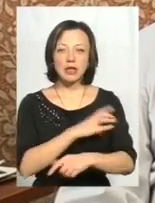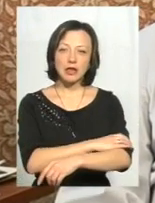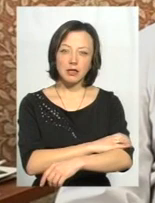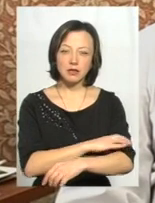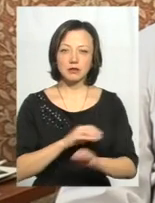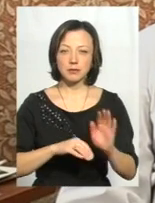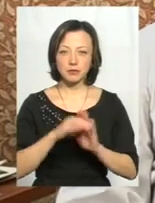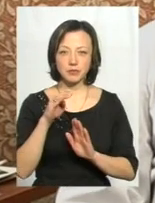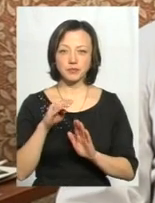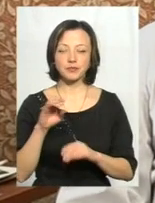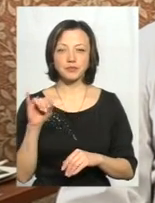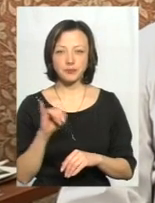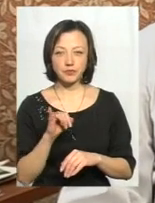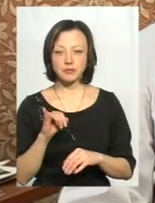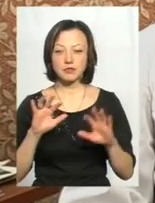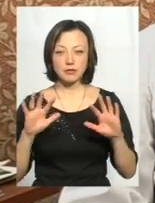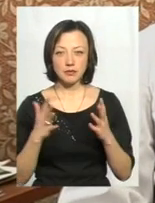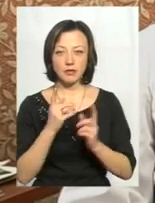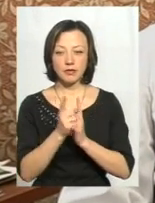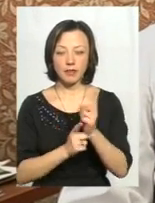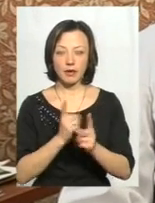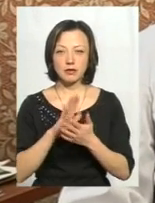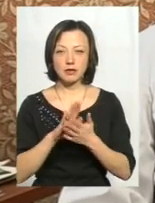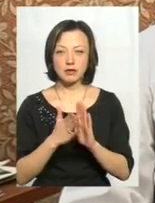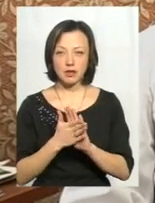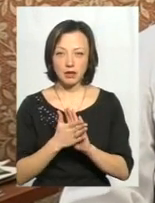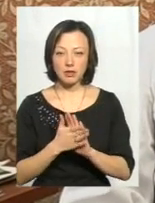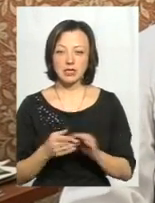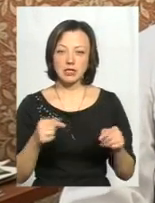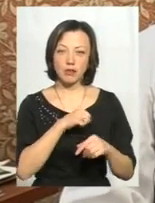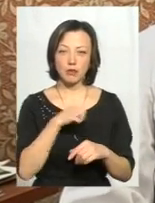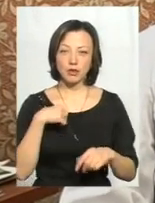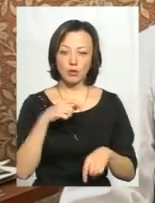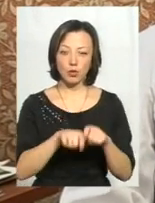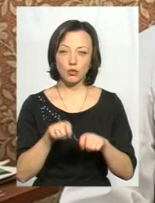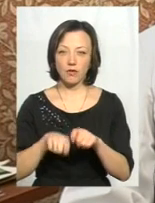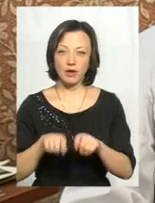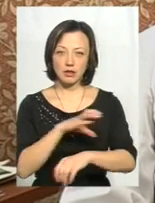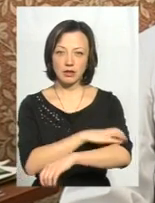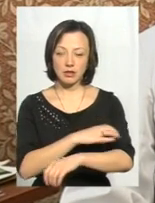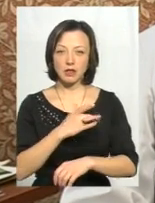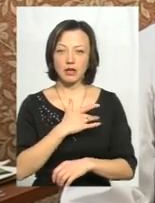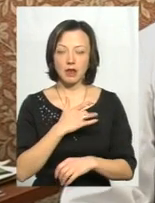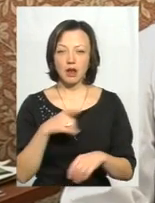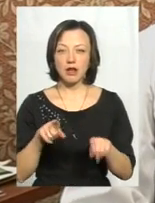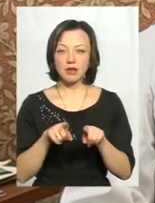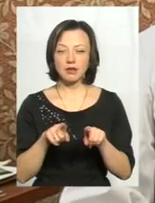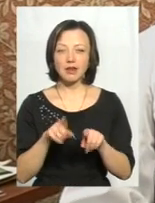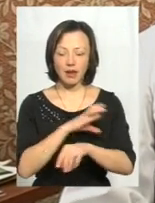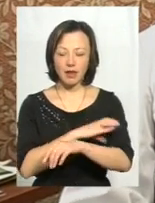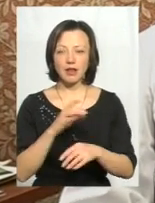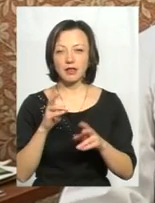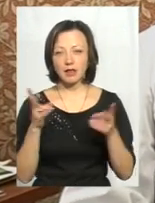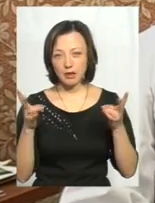артеріальної гіпертензії. І в разі змін стану, як самостійно контролювати тиск артеріальний, так і в